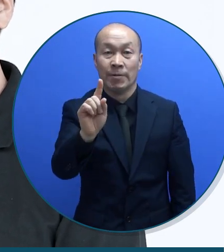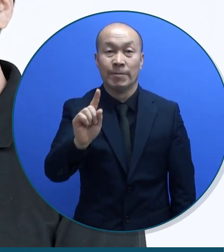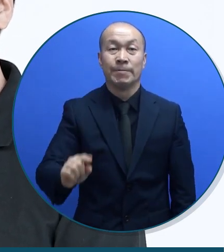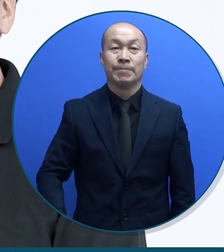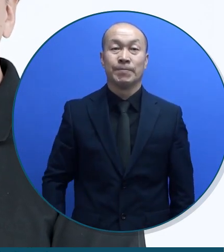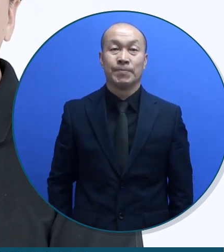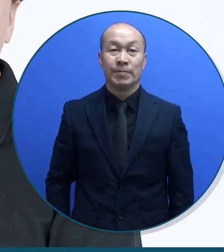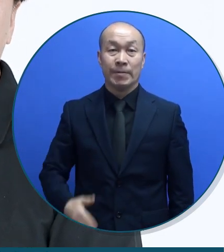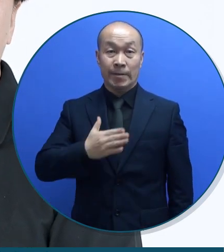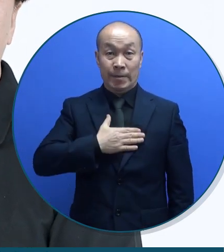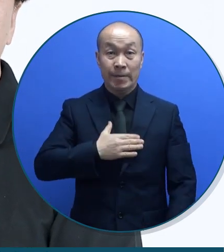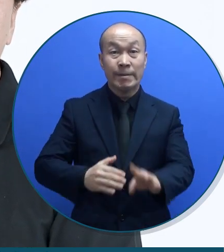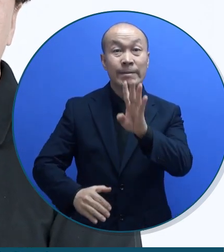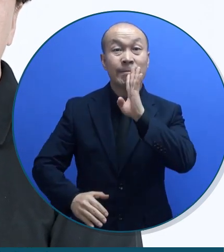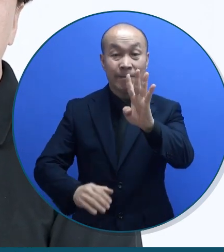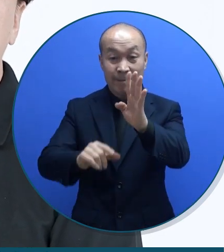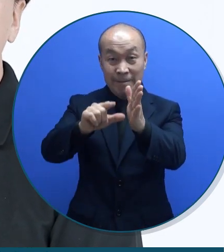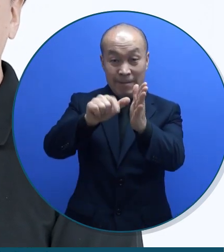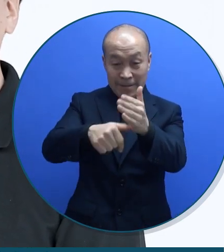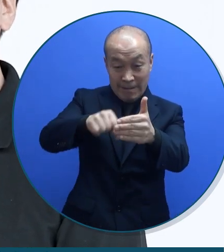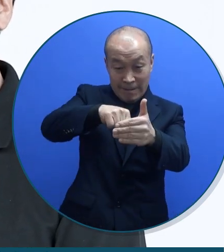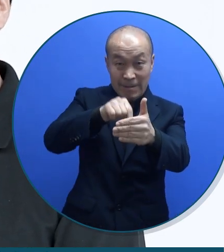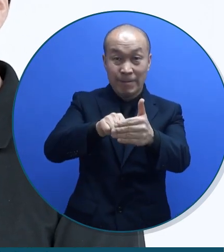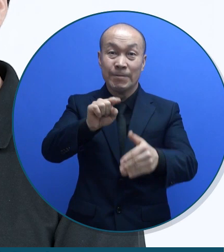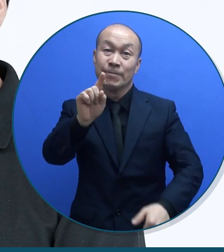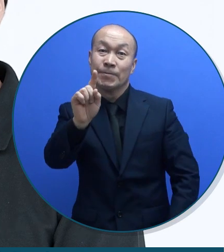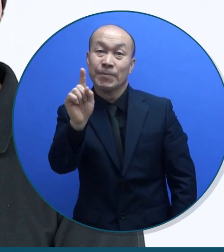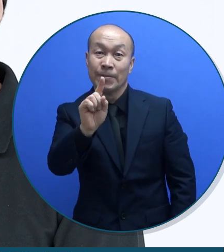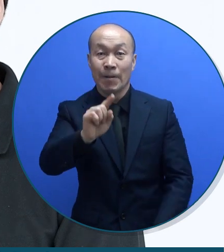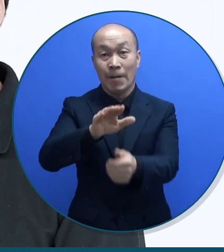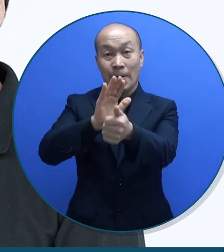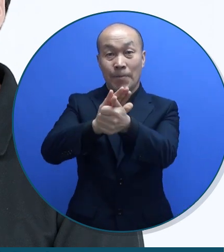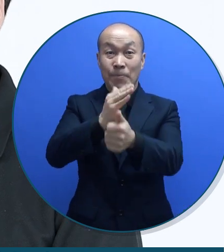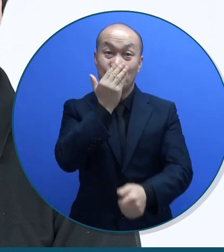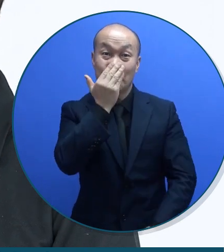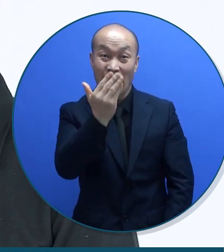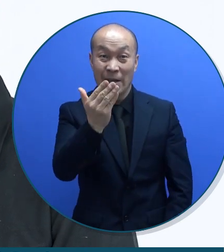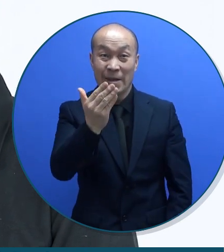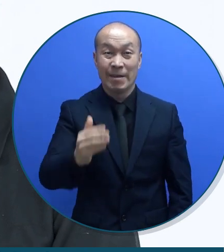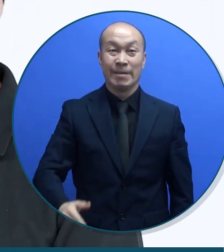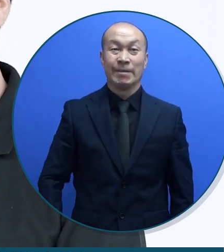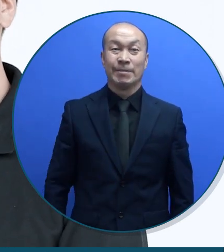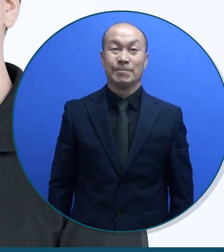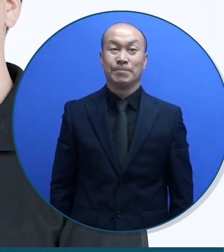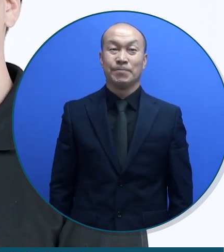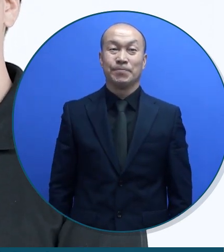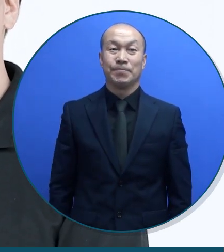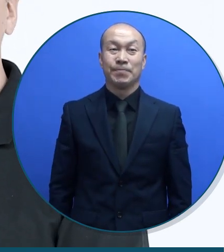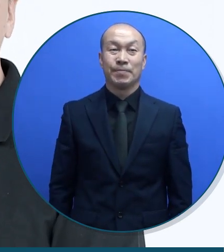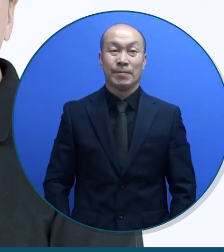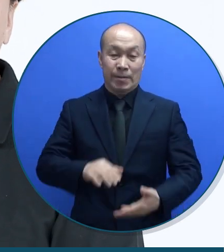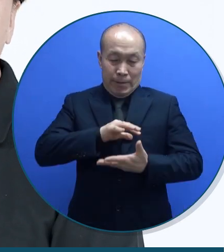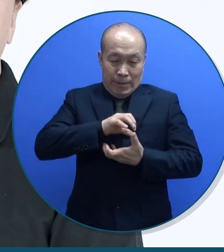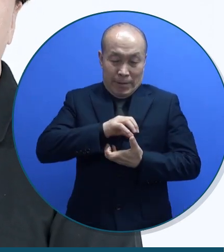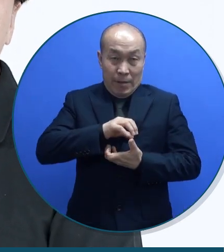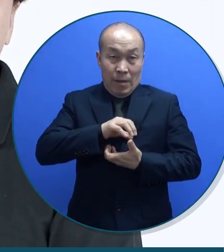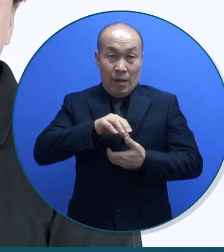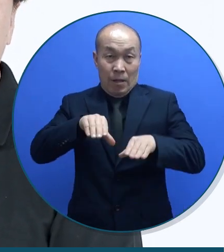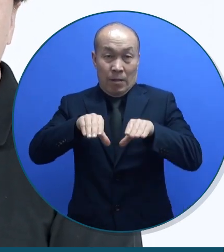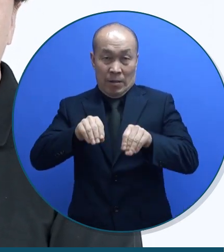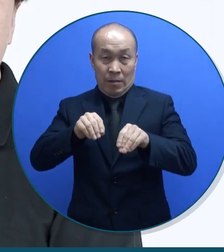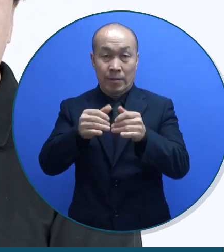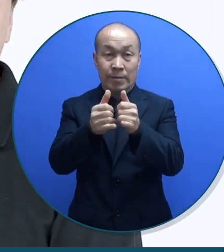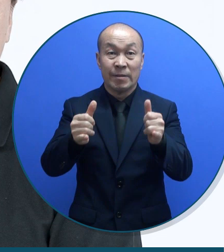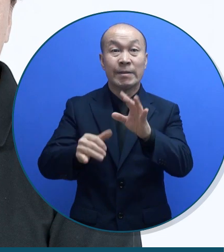의미일까요? 그리고 우리는 그 4분이라는 시간 안에 무엇을 해줄 수 있을까요? 심장이